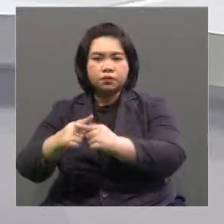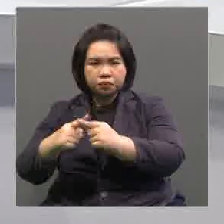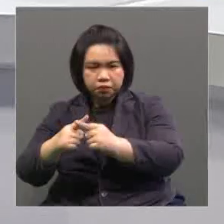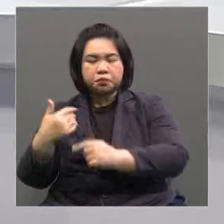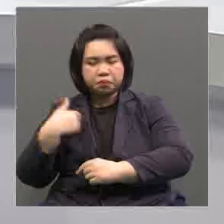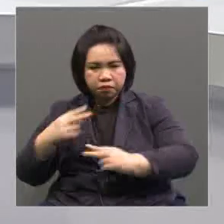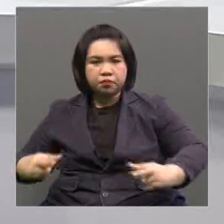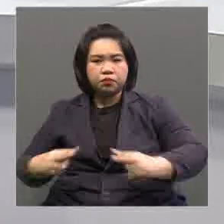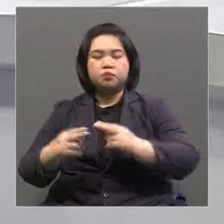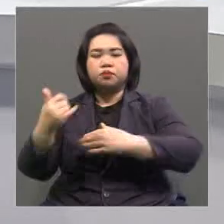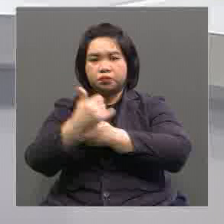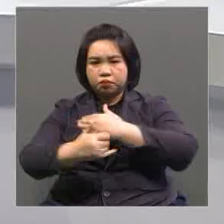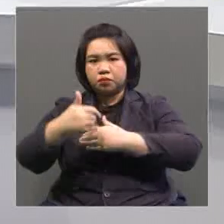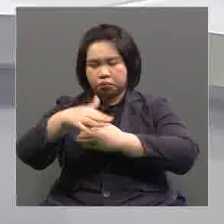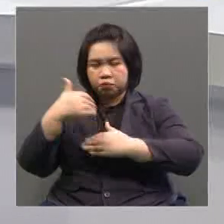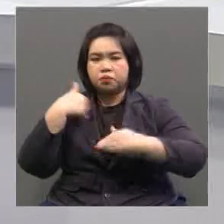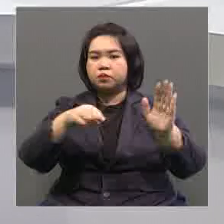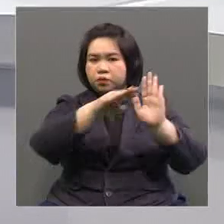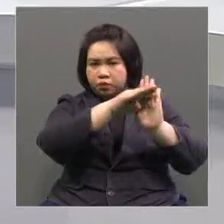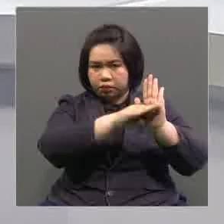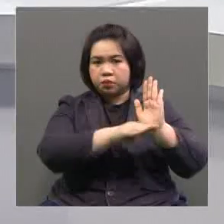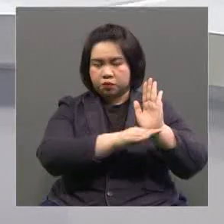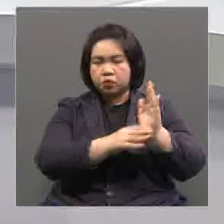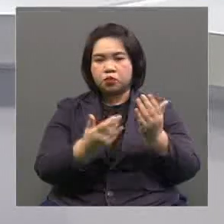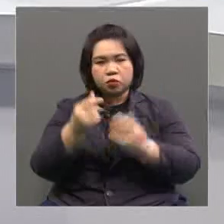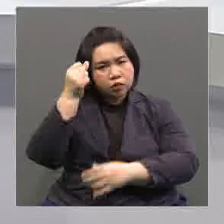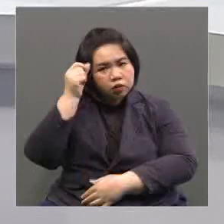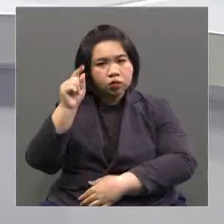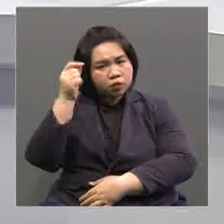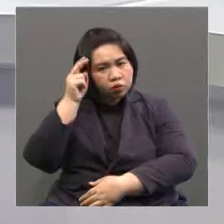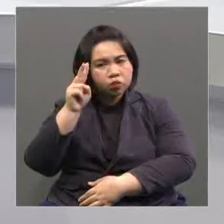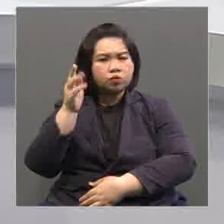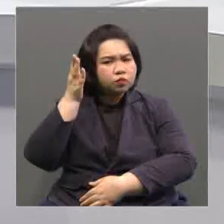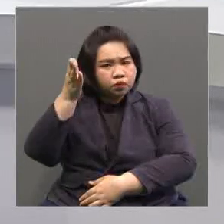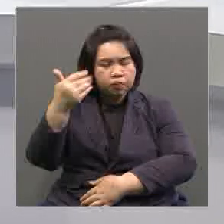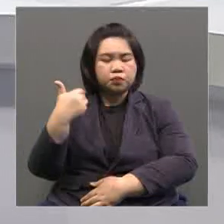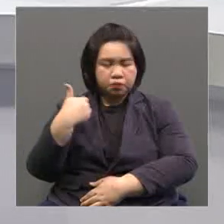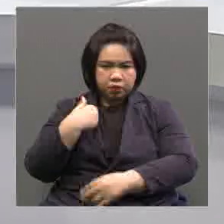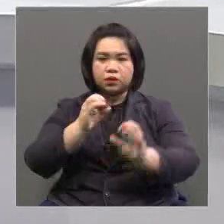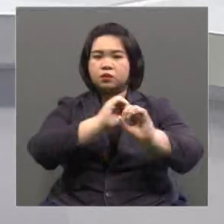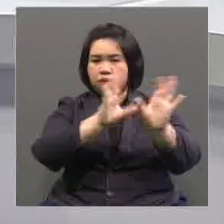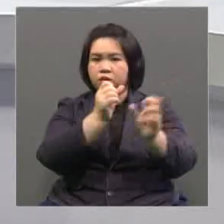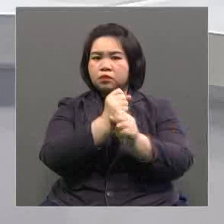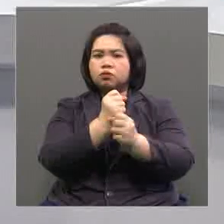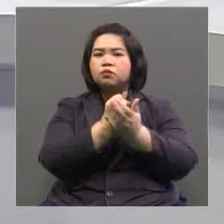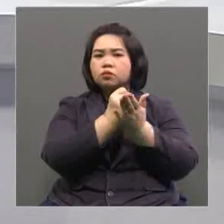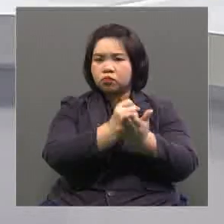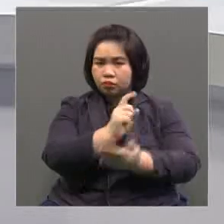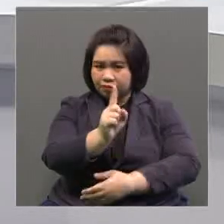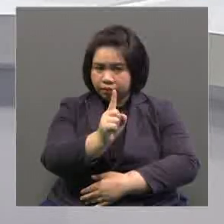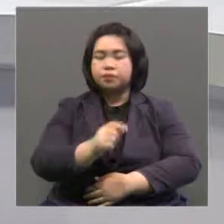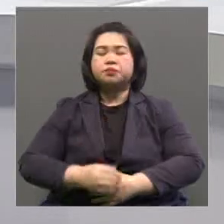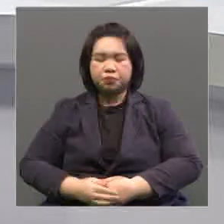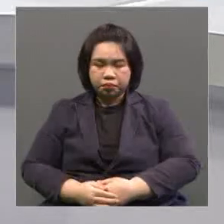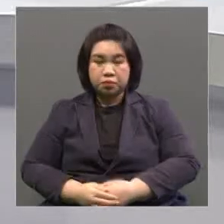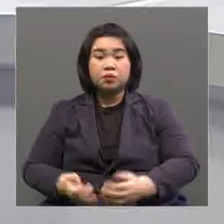ต่างประเทศนะครับมาตรการน่าจะออกมาได้ในอีกวันถึง 2วันนี้ถึงความชัดเจนในด้านต่างๆแต่สิ่งหนึ่งพอเหตุการ์เกิดขึ้น